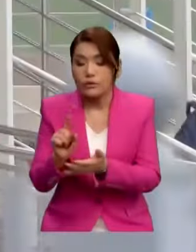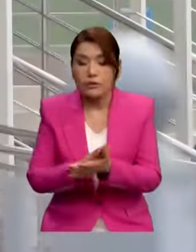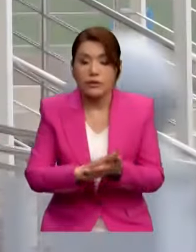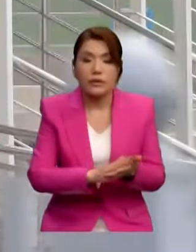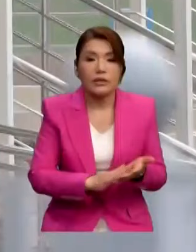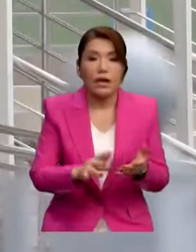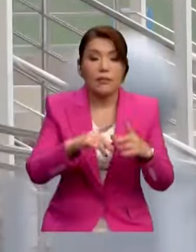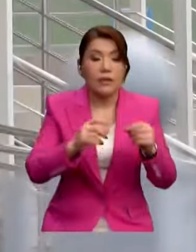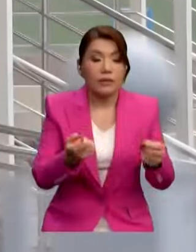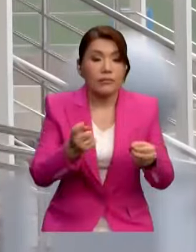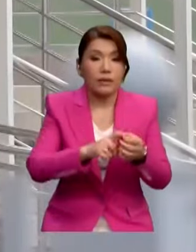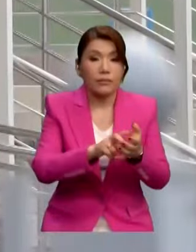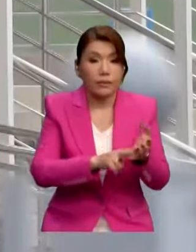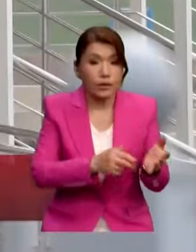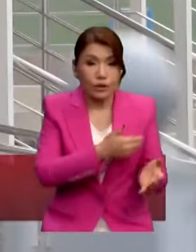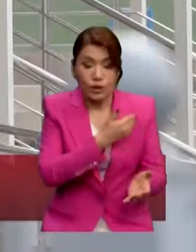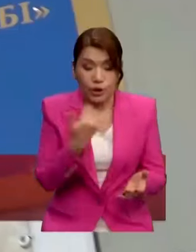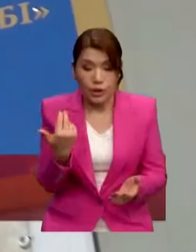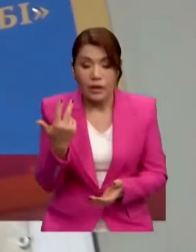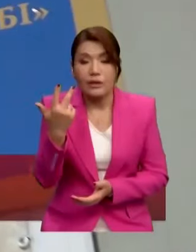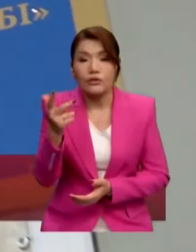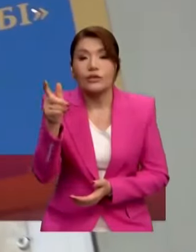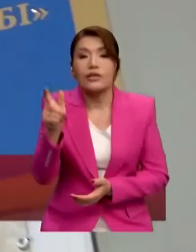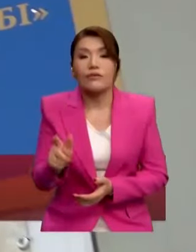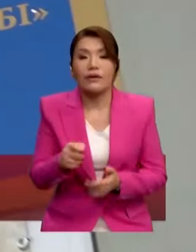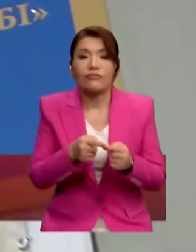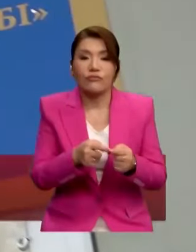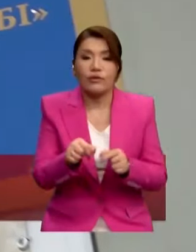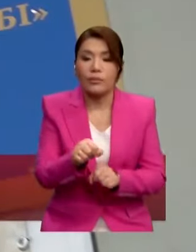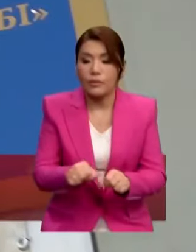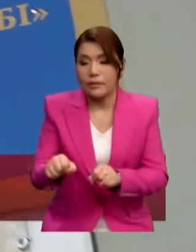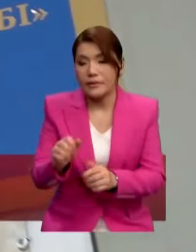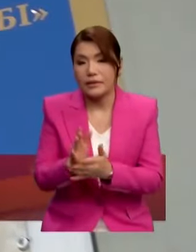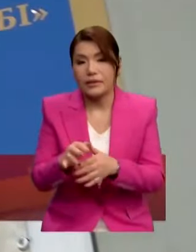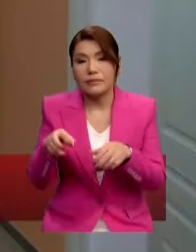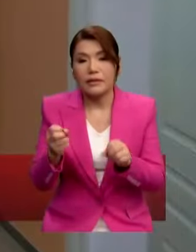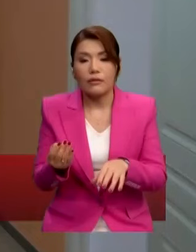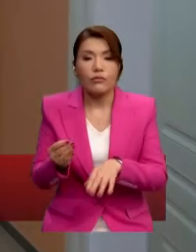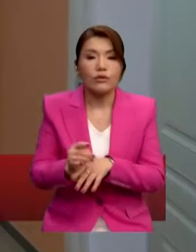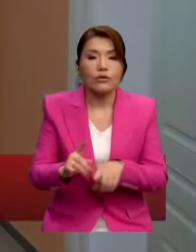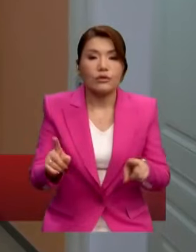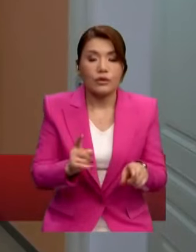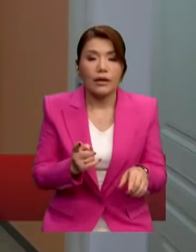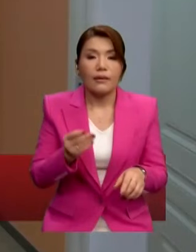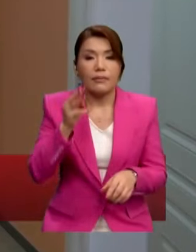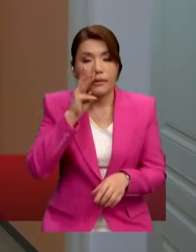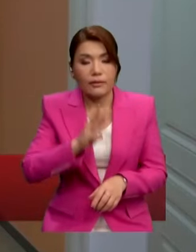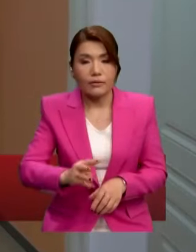ошағы тіркелмегесі мұнда ескі мектептегі 3 еден жуушы ғана еңбек етіп жүр. Оларға артық жұмыс істеген үшін қосымша